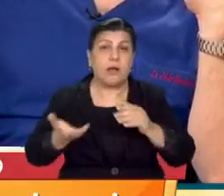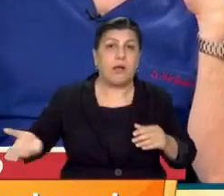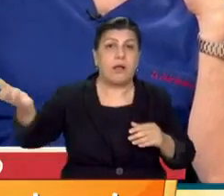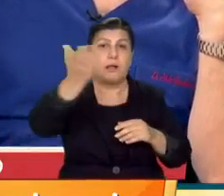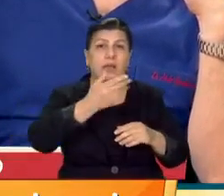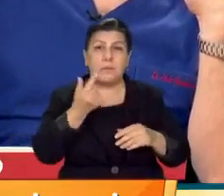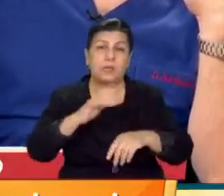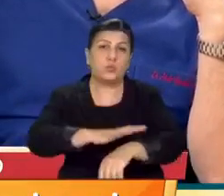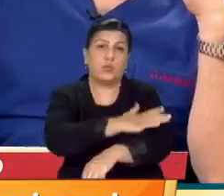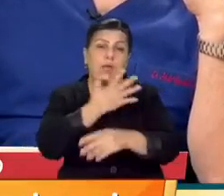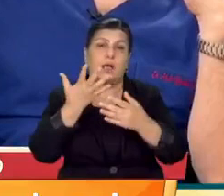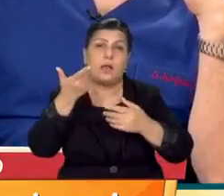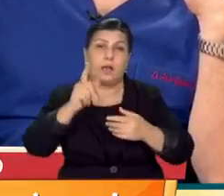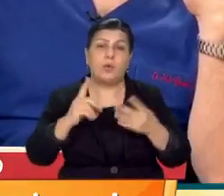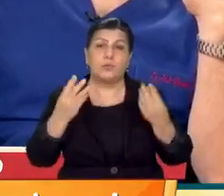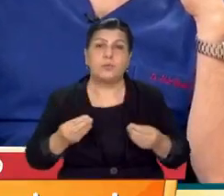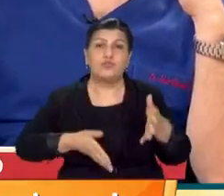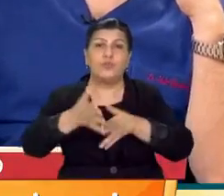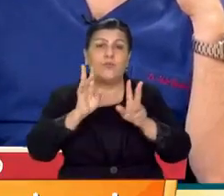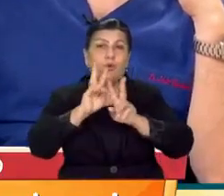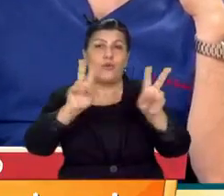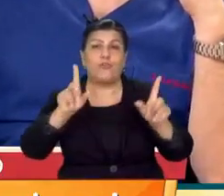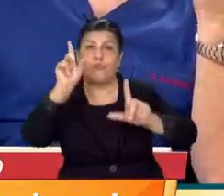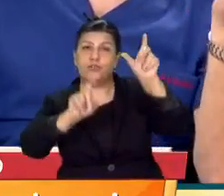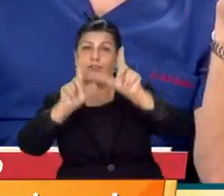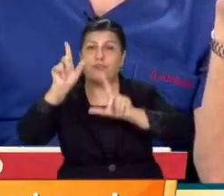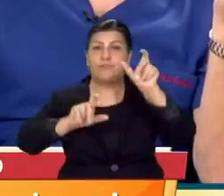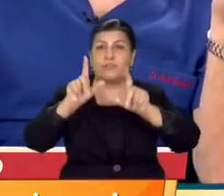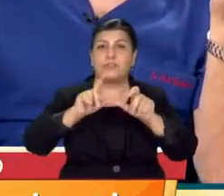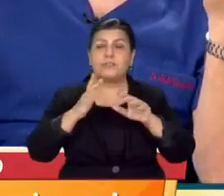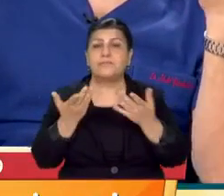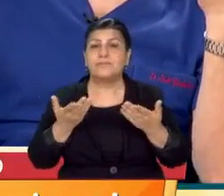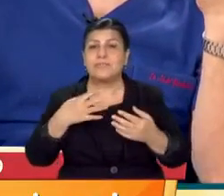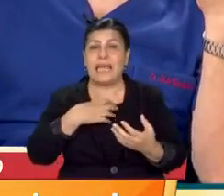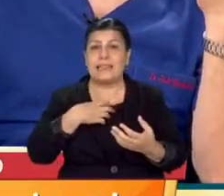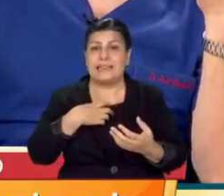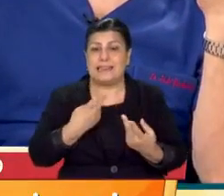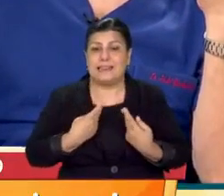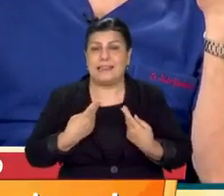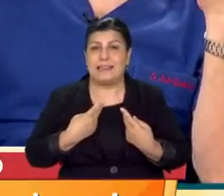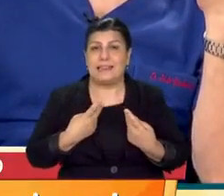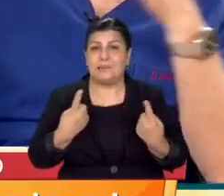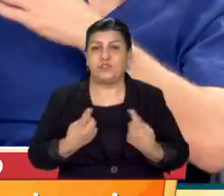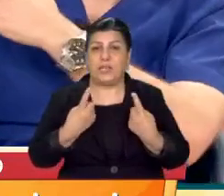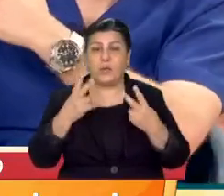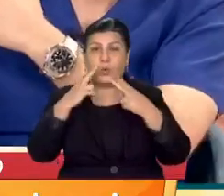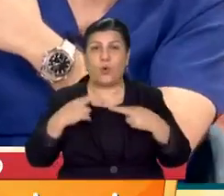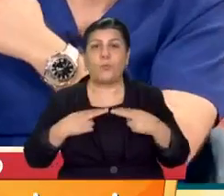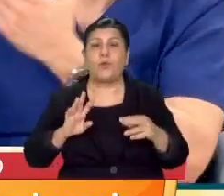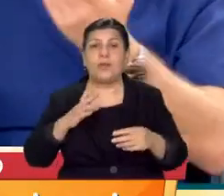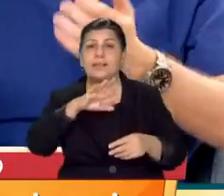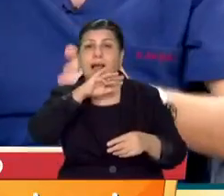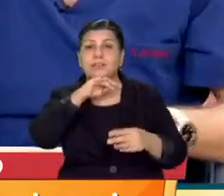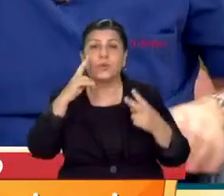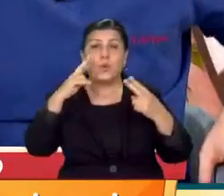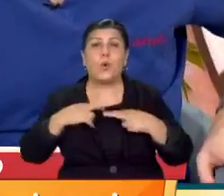duyarlı olsun böyle sokaklarda işte görüp de fotoğrafını çekmek falan Çünkü kendilerini şeyi görmüyorlar onlar yaşlı